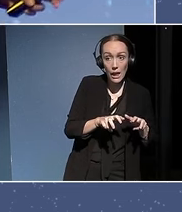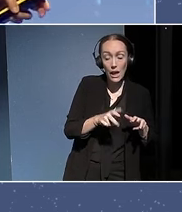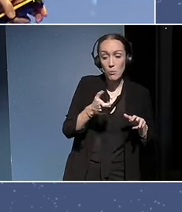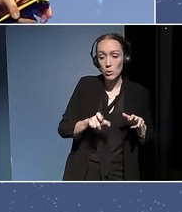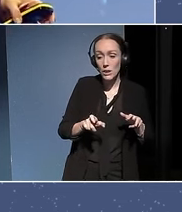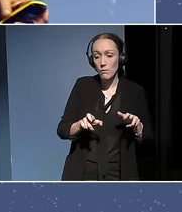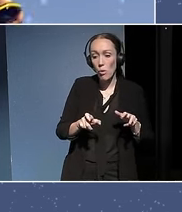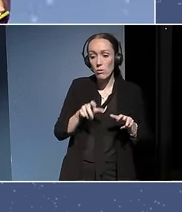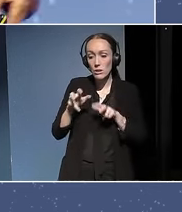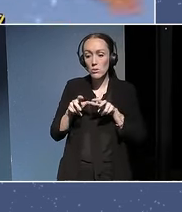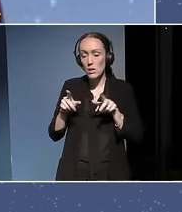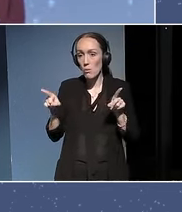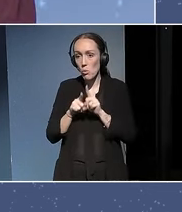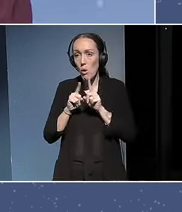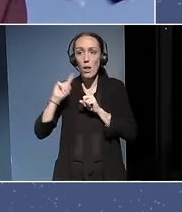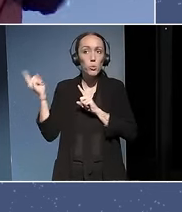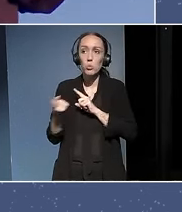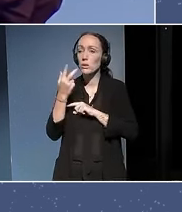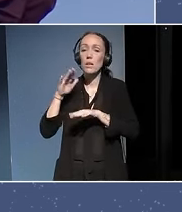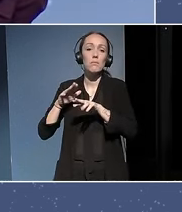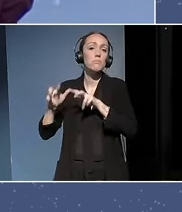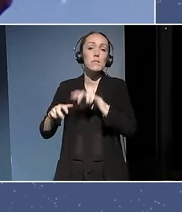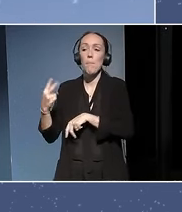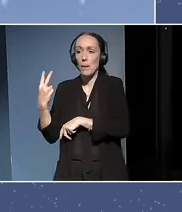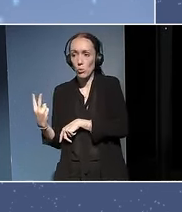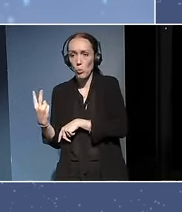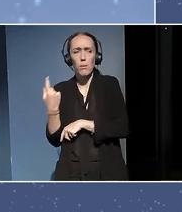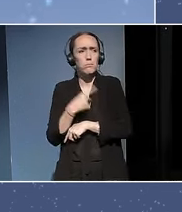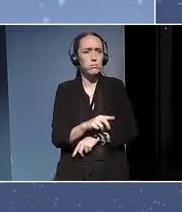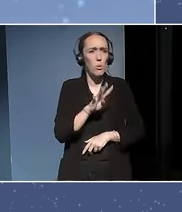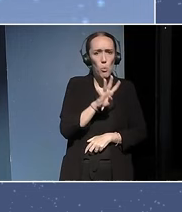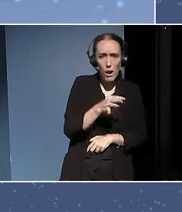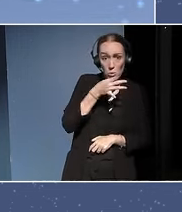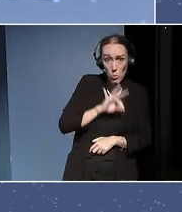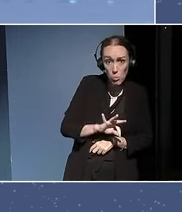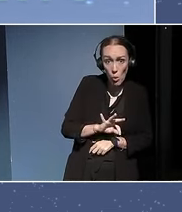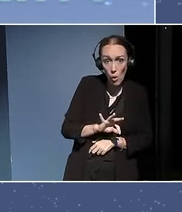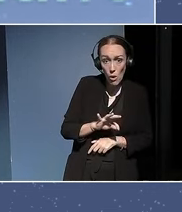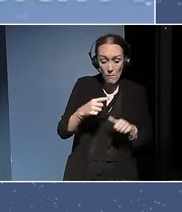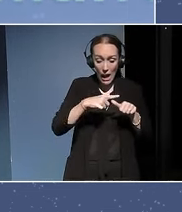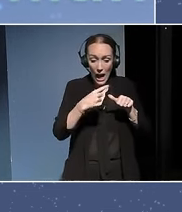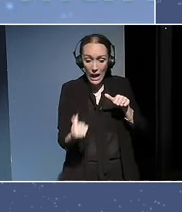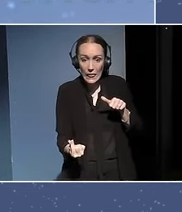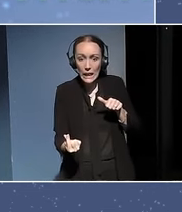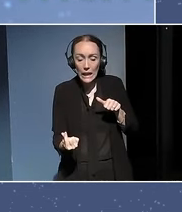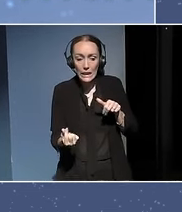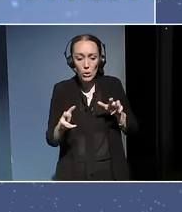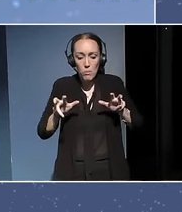biperi con un Artiglio Così dove lo mette quell' Artiglio per non consumarlo a terra quando